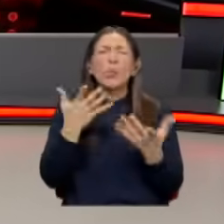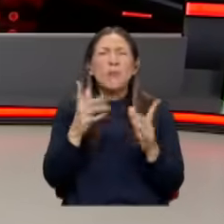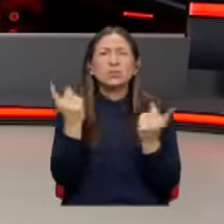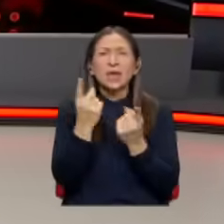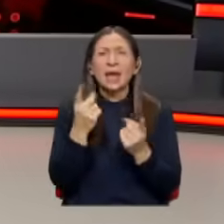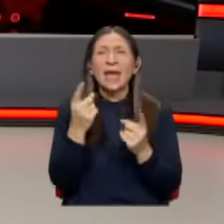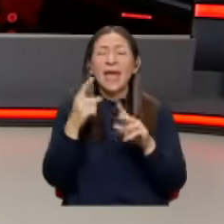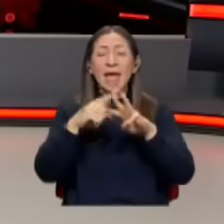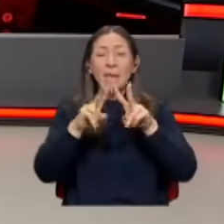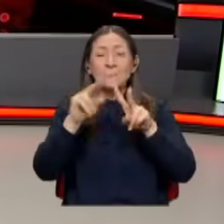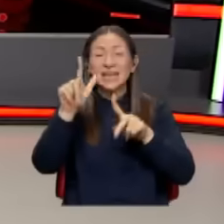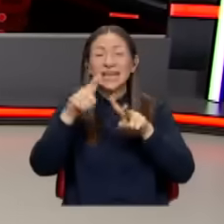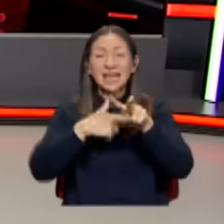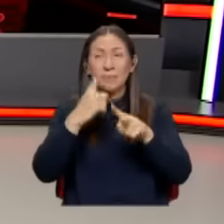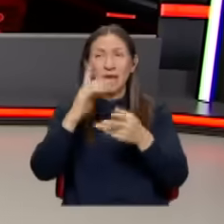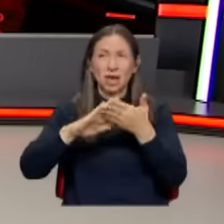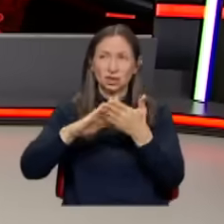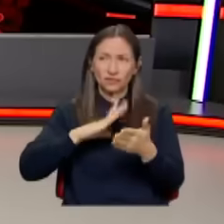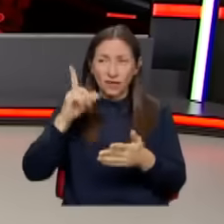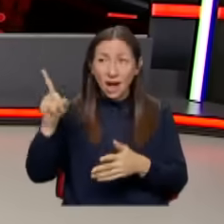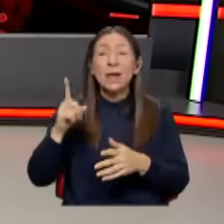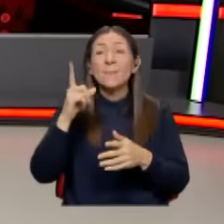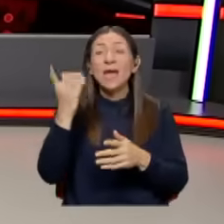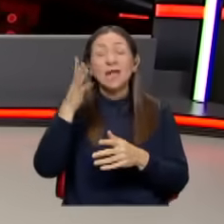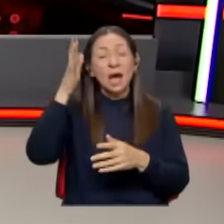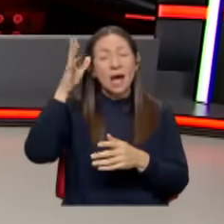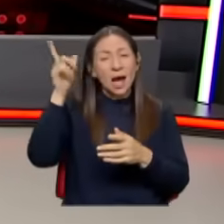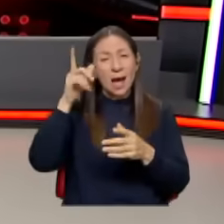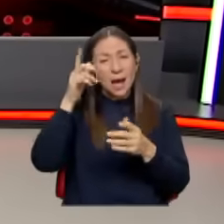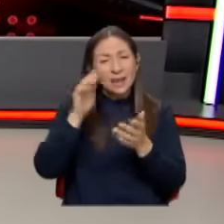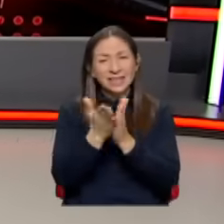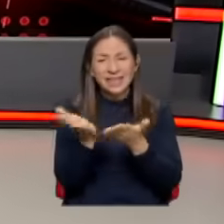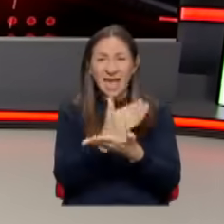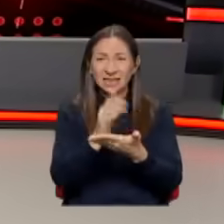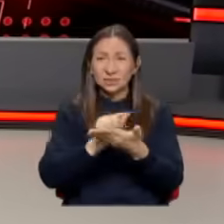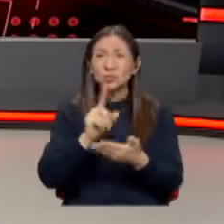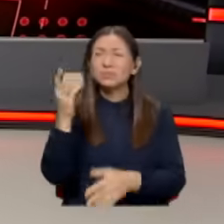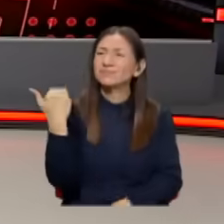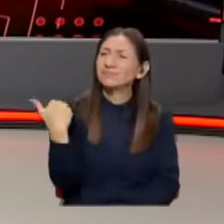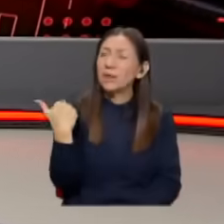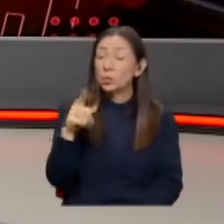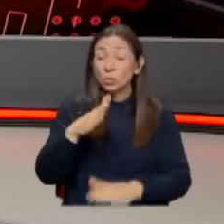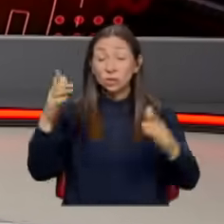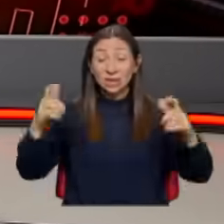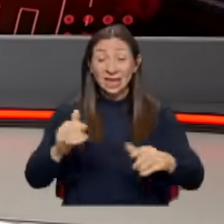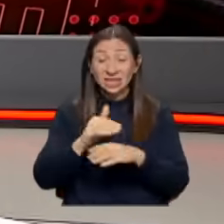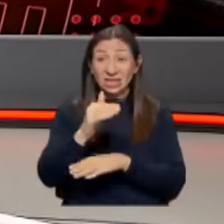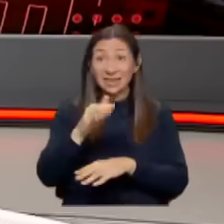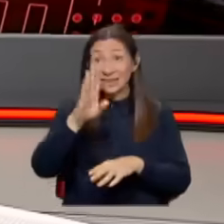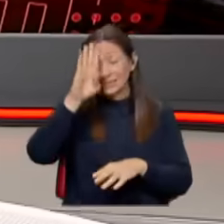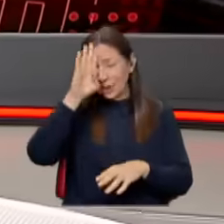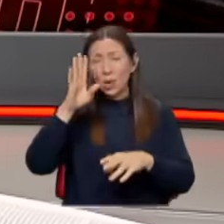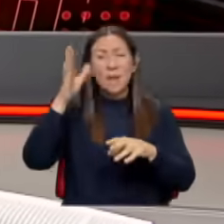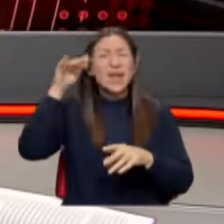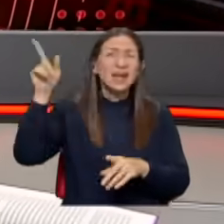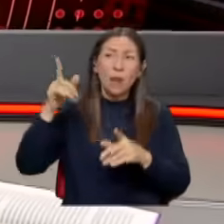var. Emily Feldman isimli bir arkadaşım var. Bir aralar New Yorker'da yazıyordu. Şöyle dedi. Bu büyük şehirlerde yaşayanlar, İstanbul, New